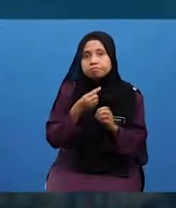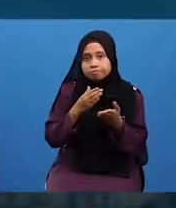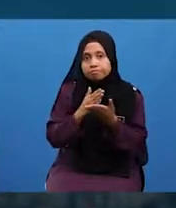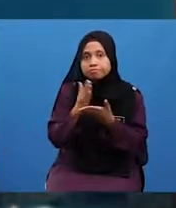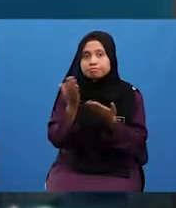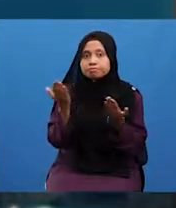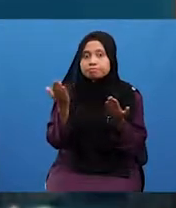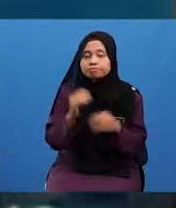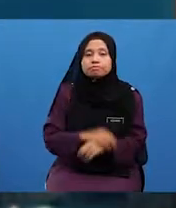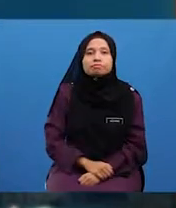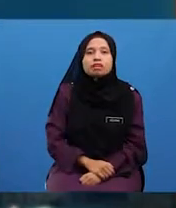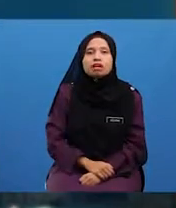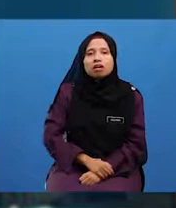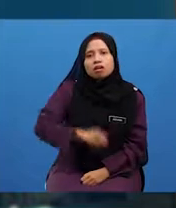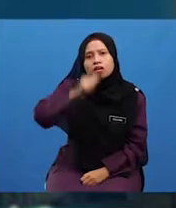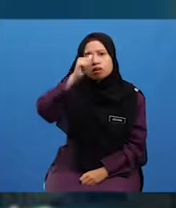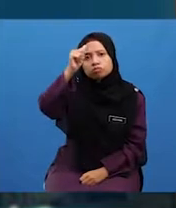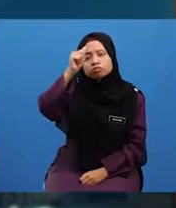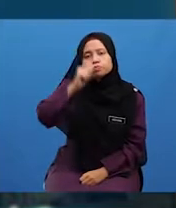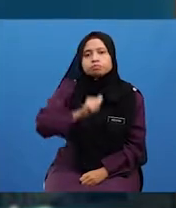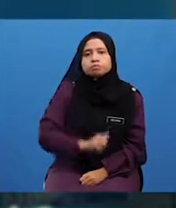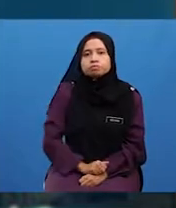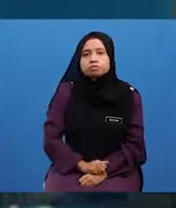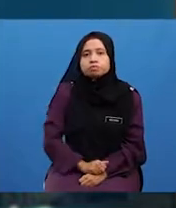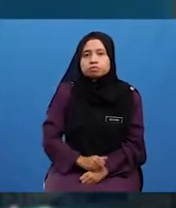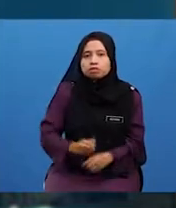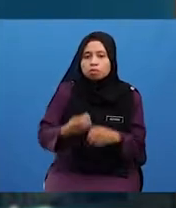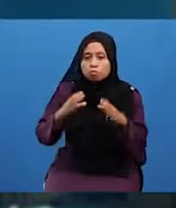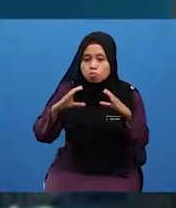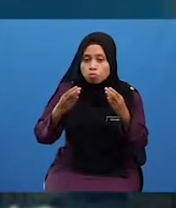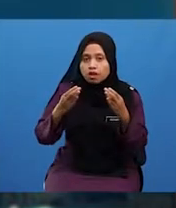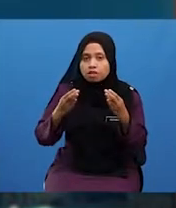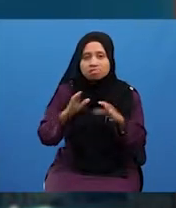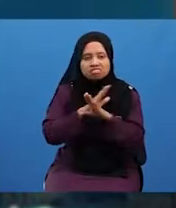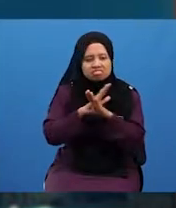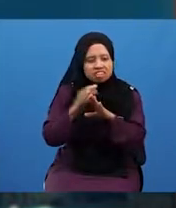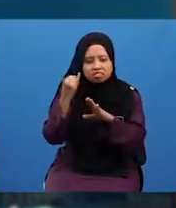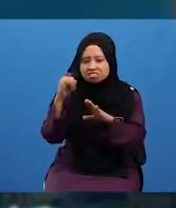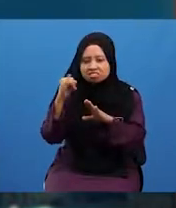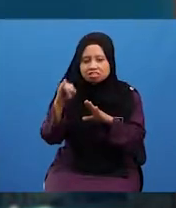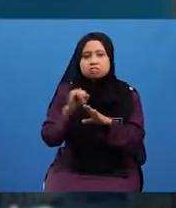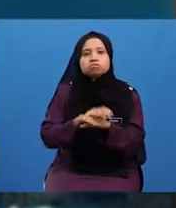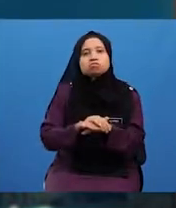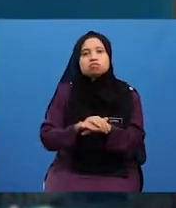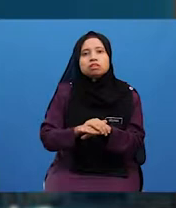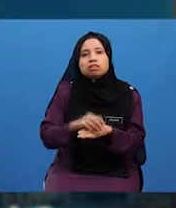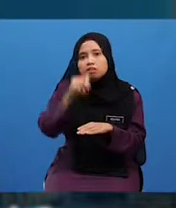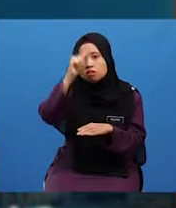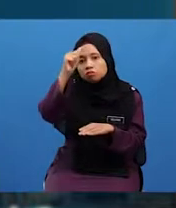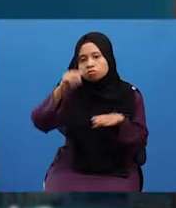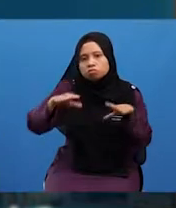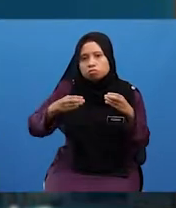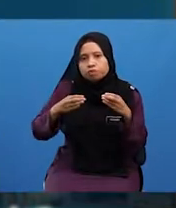murid-murid? Allah SWT menciptakan sesuatu tidak sia-sia. Allah